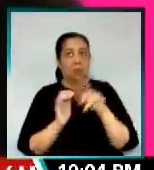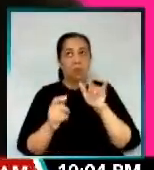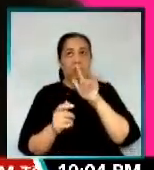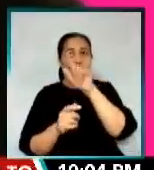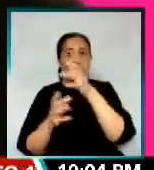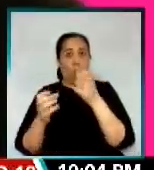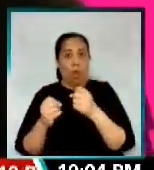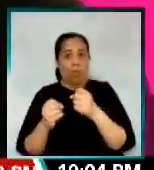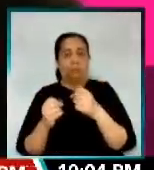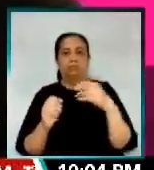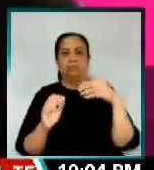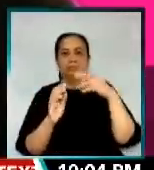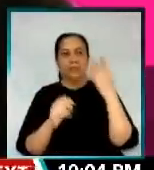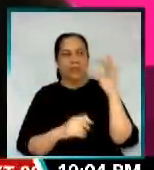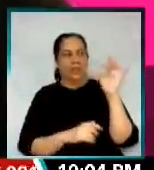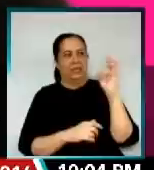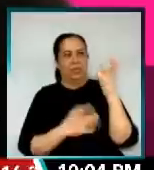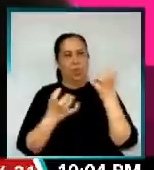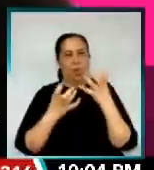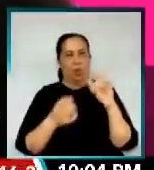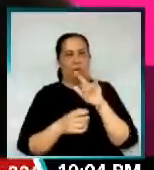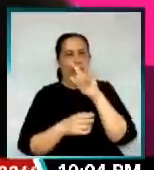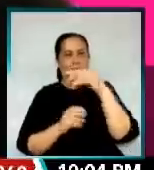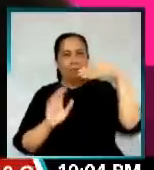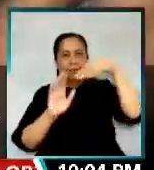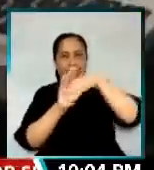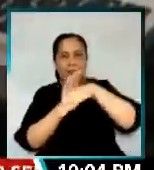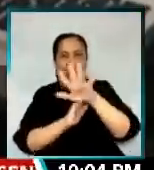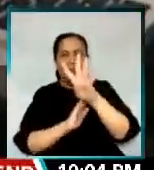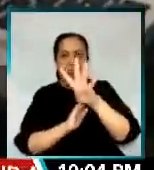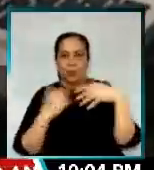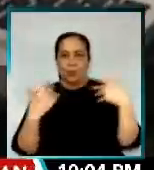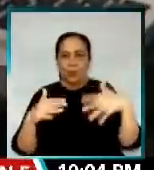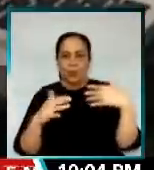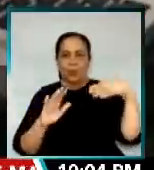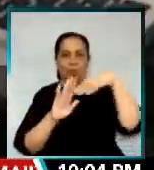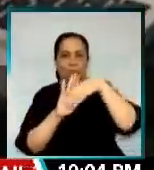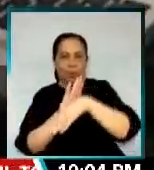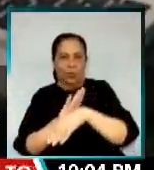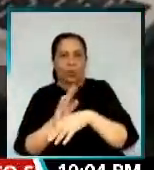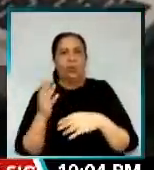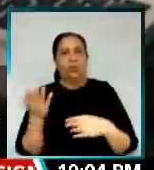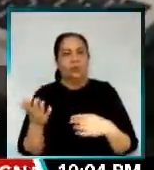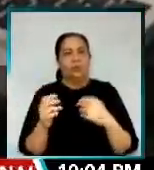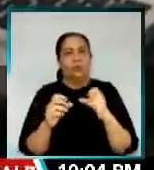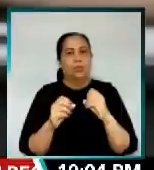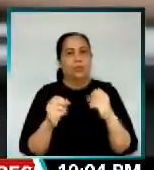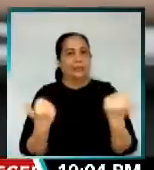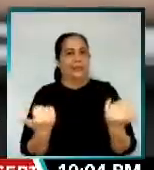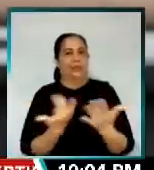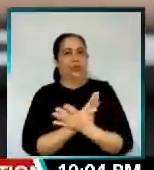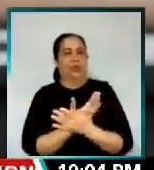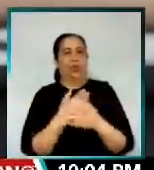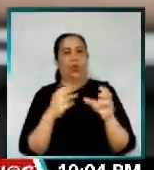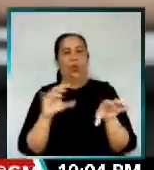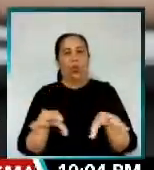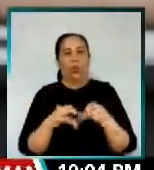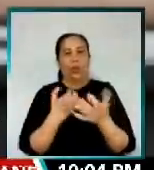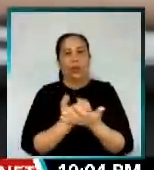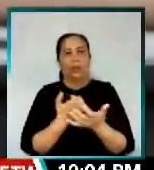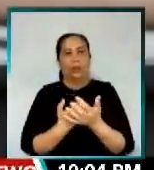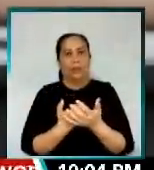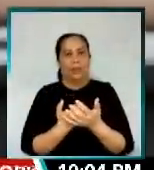from 86 moving down to 54. Significant po yun. Sa ating bagong work economy, work comes to